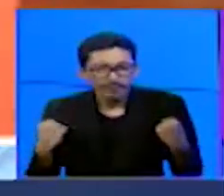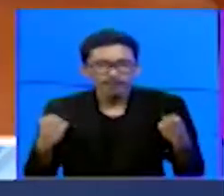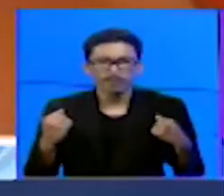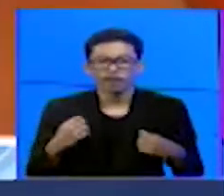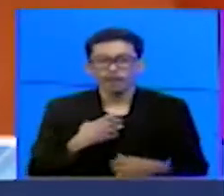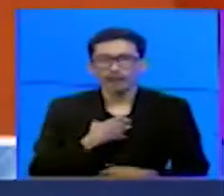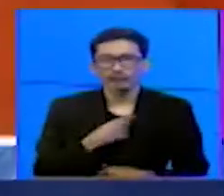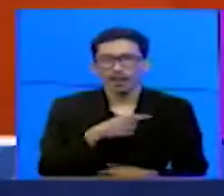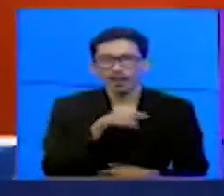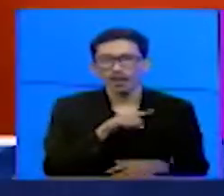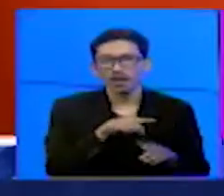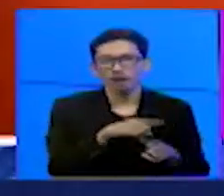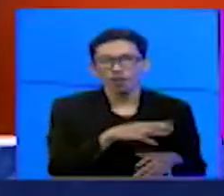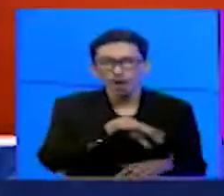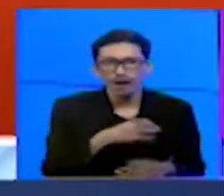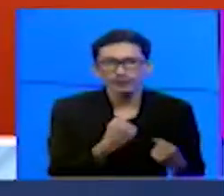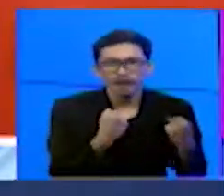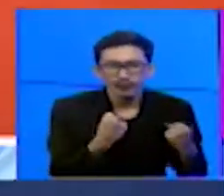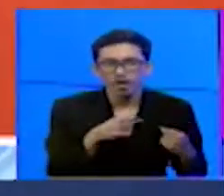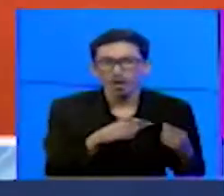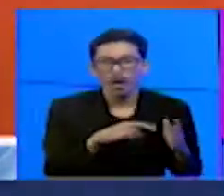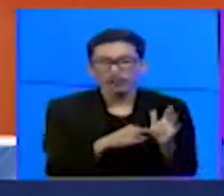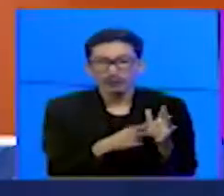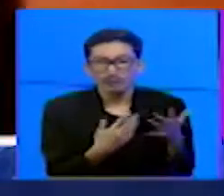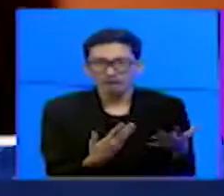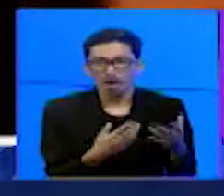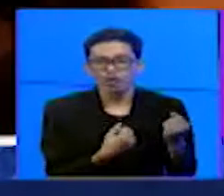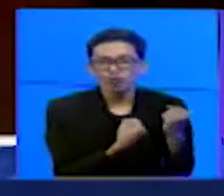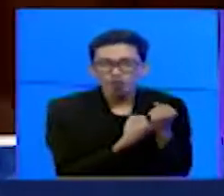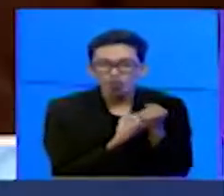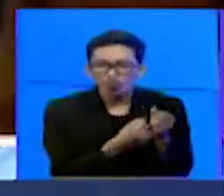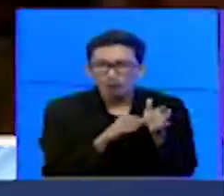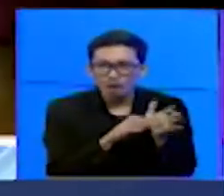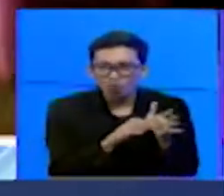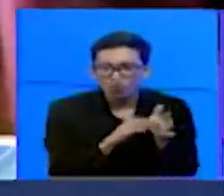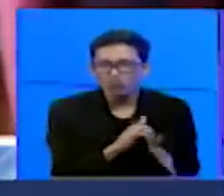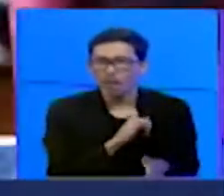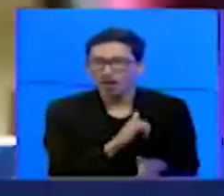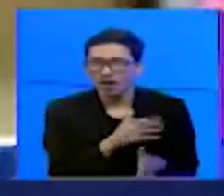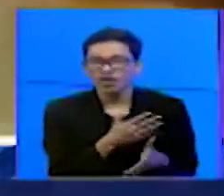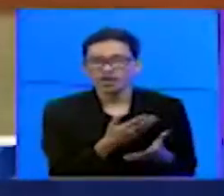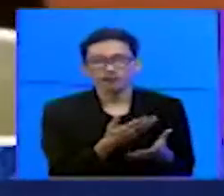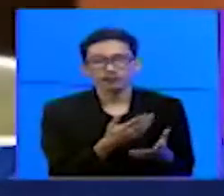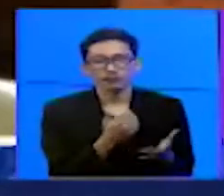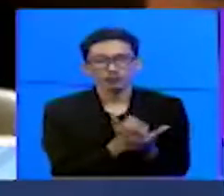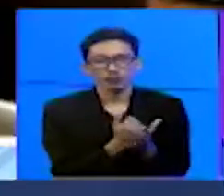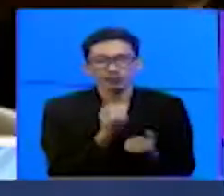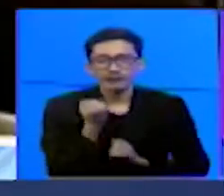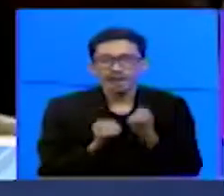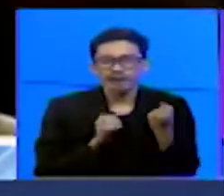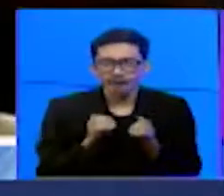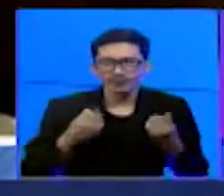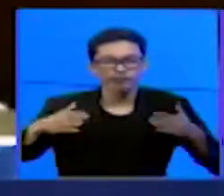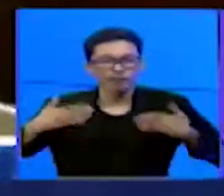mereka ya. Jadi saling menerima, saling menguatkan, kemudian mencari alternatif kegiatan yang bisa saling memberikan